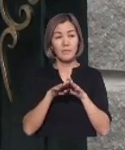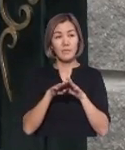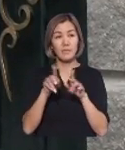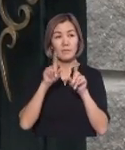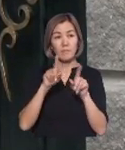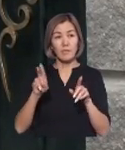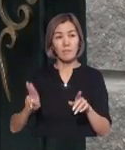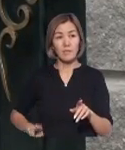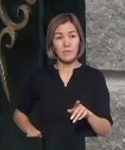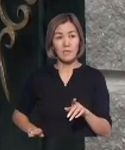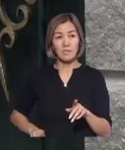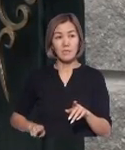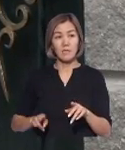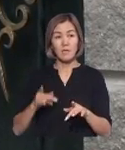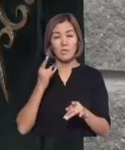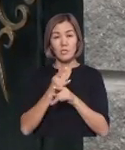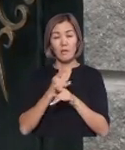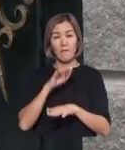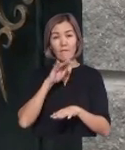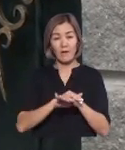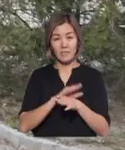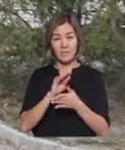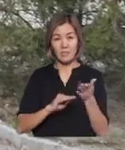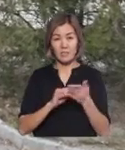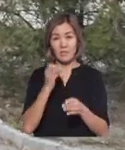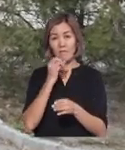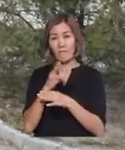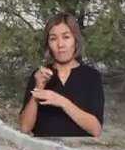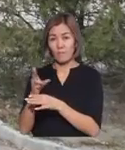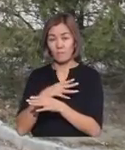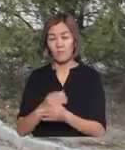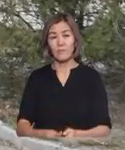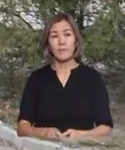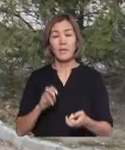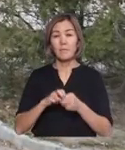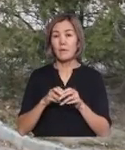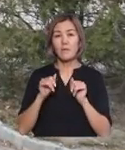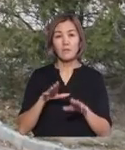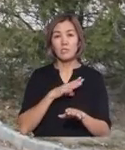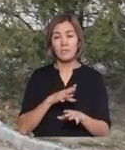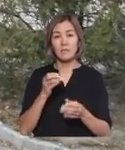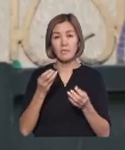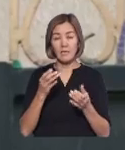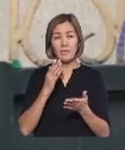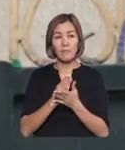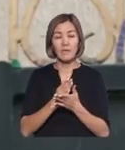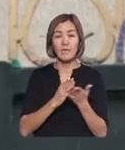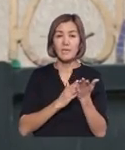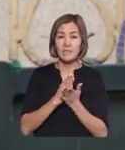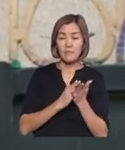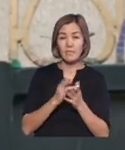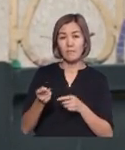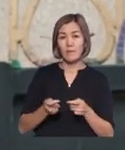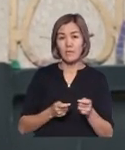басшысы жұмыстан жалған фактілер келтіру арқылы шығарып жіберген. Күрмеуі шешілмеген мәселе болған емес. Қызметкерлер басшылық